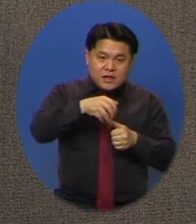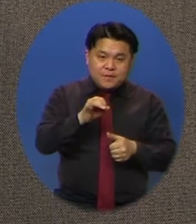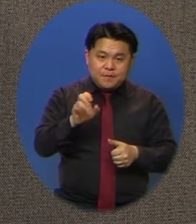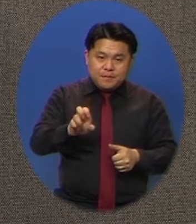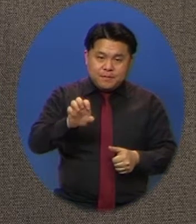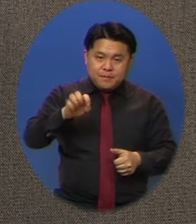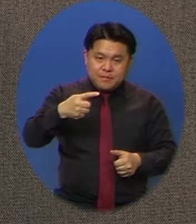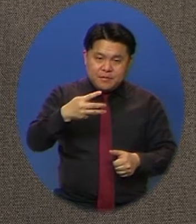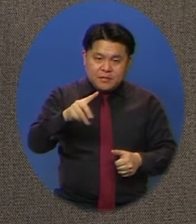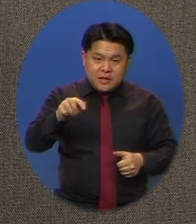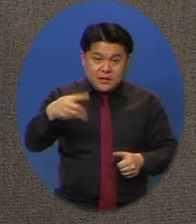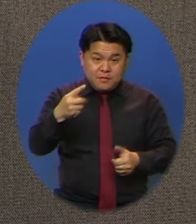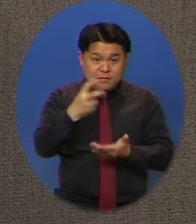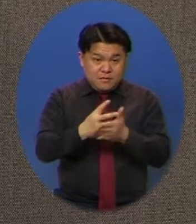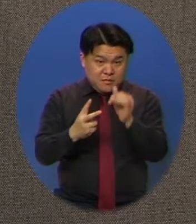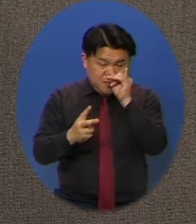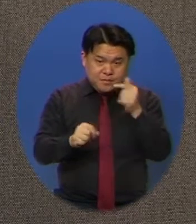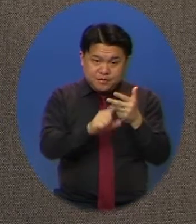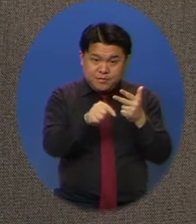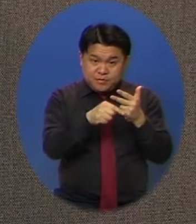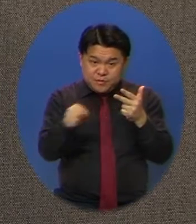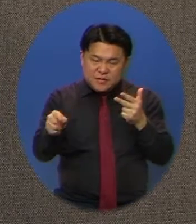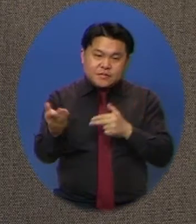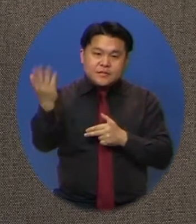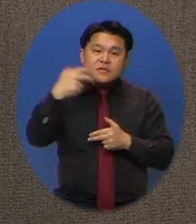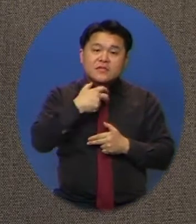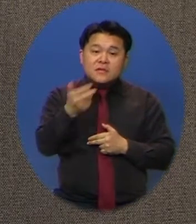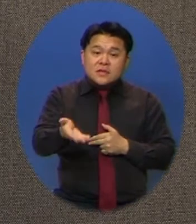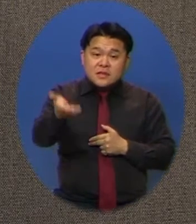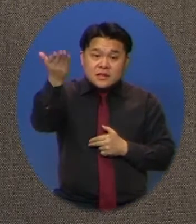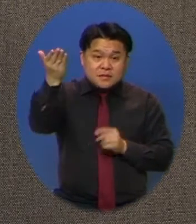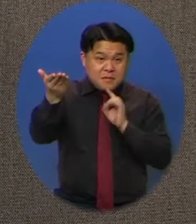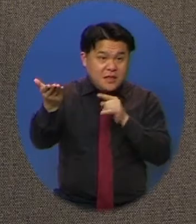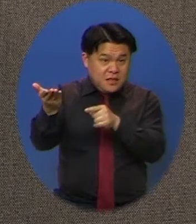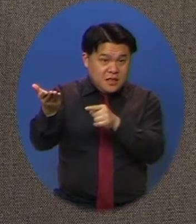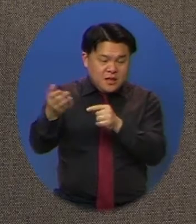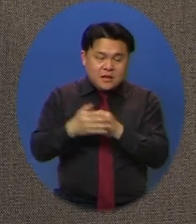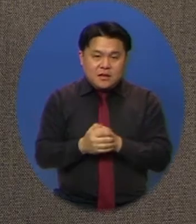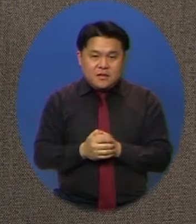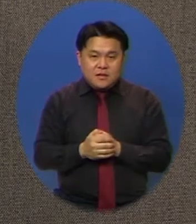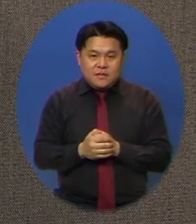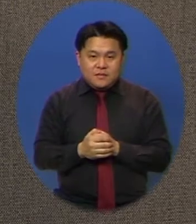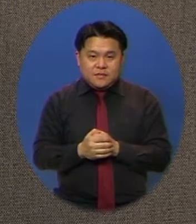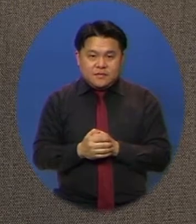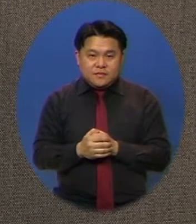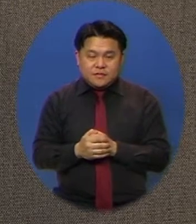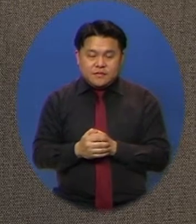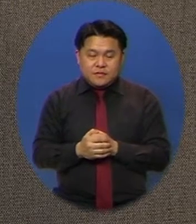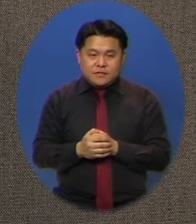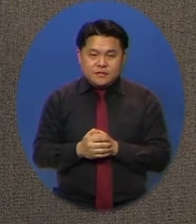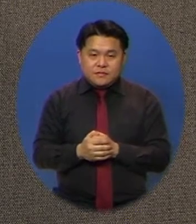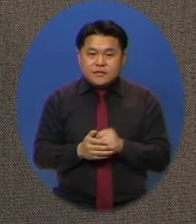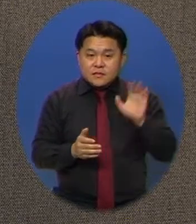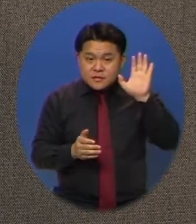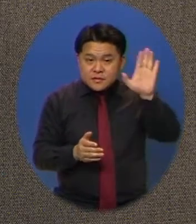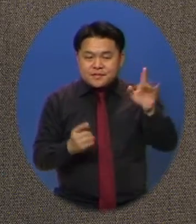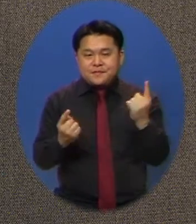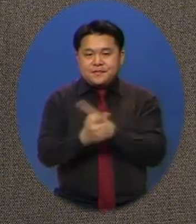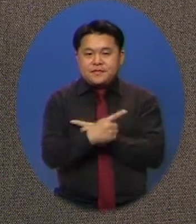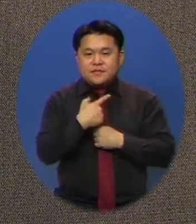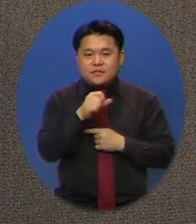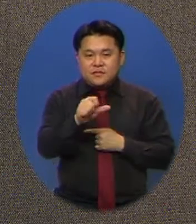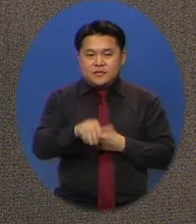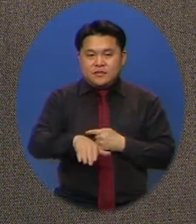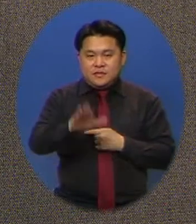있습니다. 금년 7월부터 기존의 70세 이상만 적용받는 것을